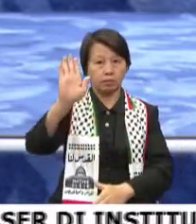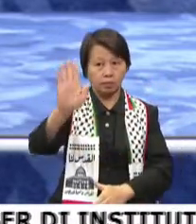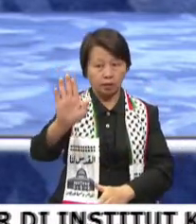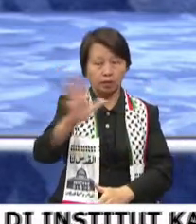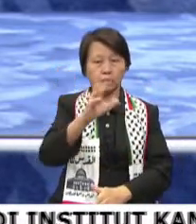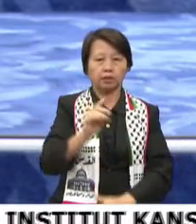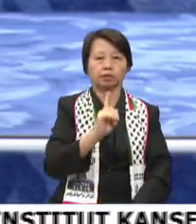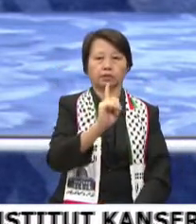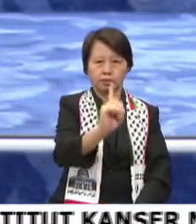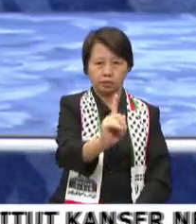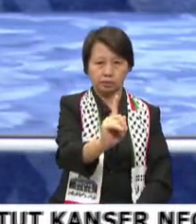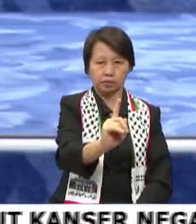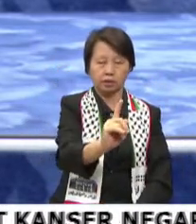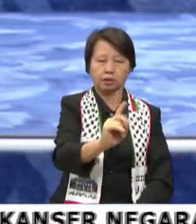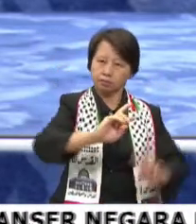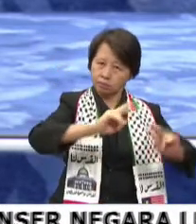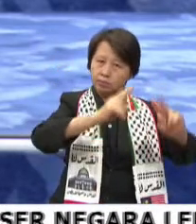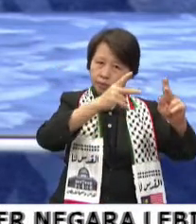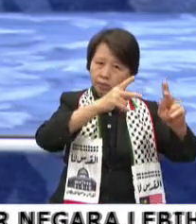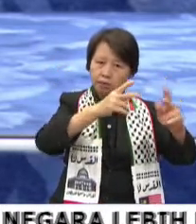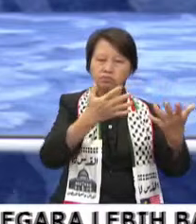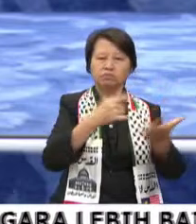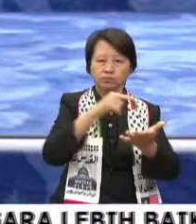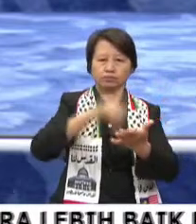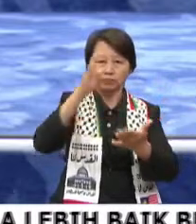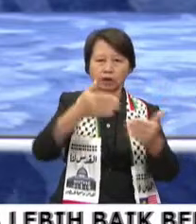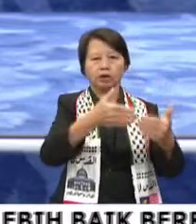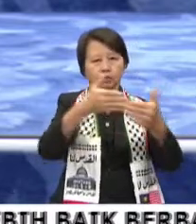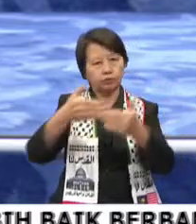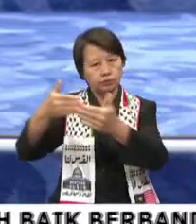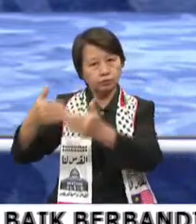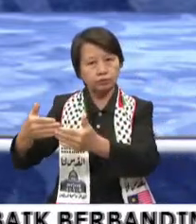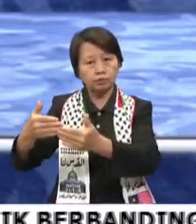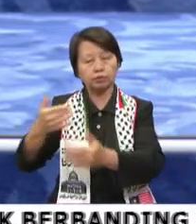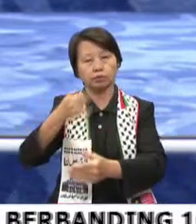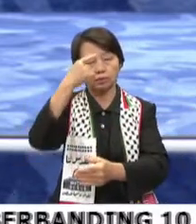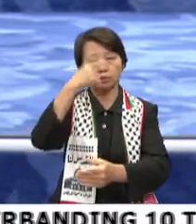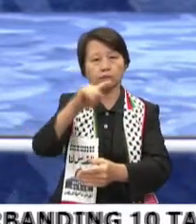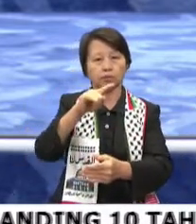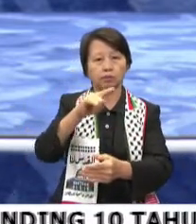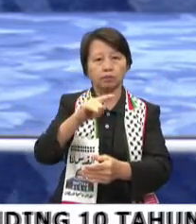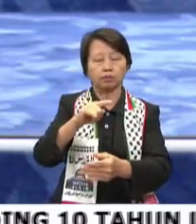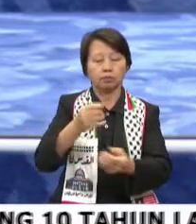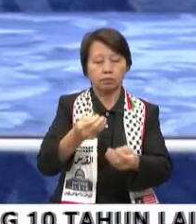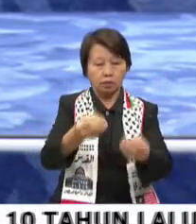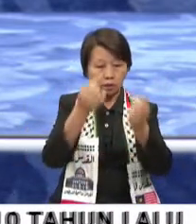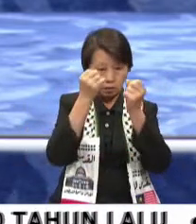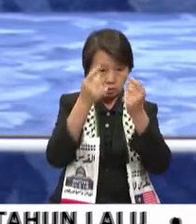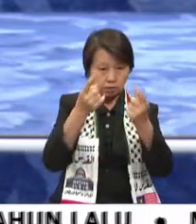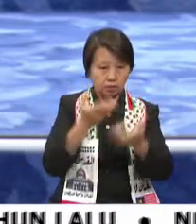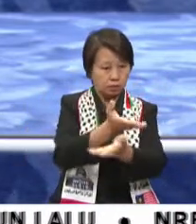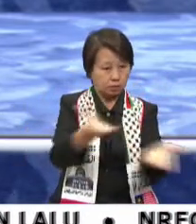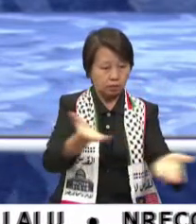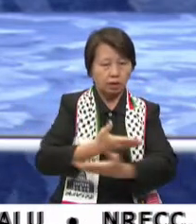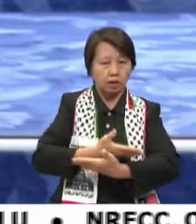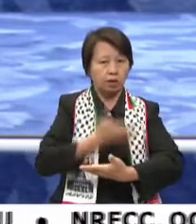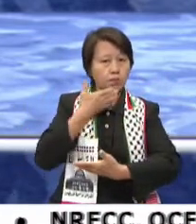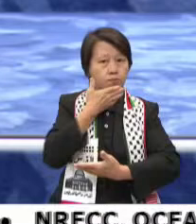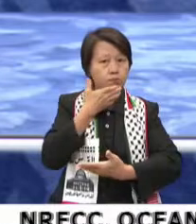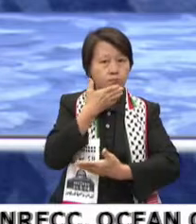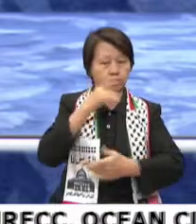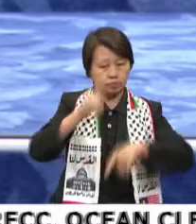dan Islam dan ini kita akan teruskan untuk menukan kesedaran di kalangan anak-anak muda dalam